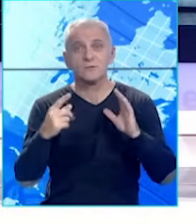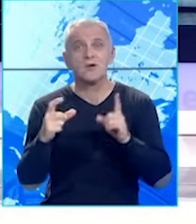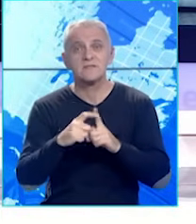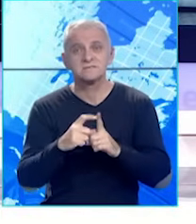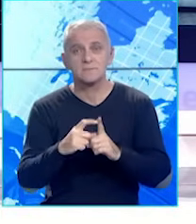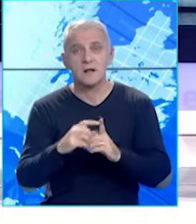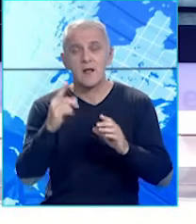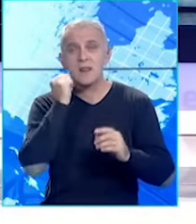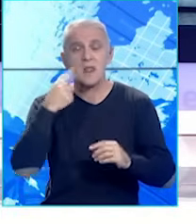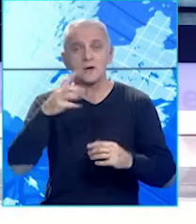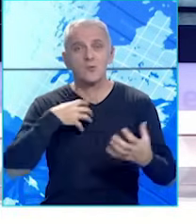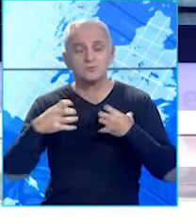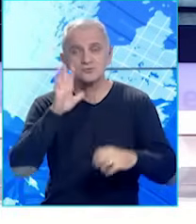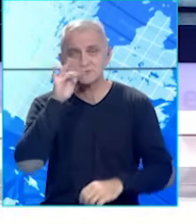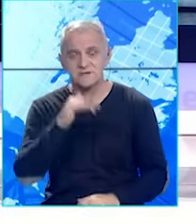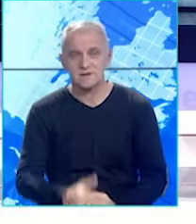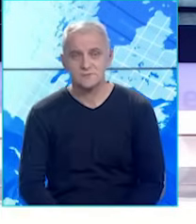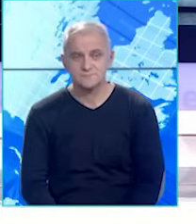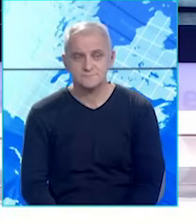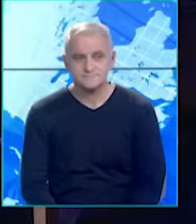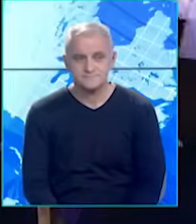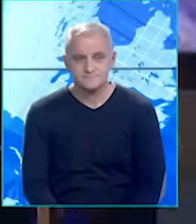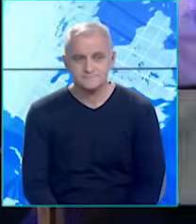na sceni Narodnog pozorišta Sarajevo.